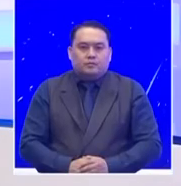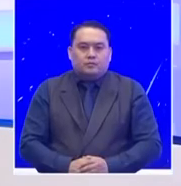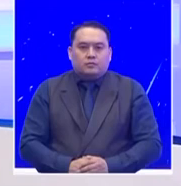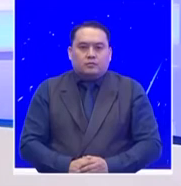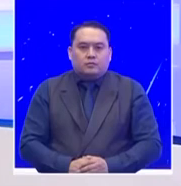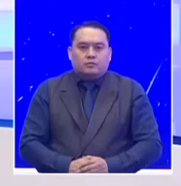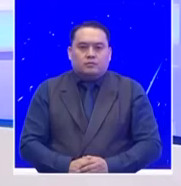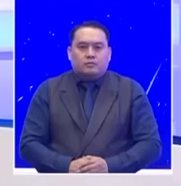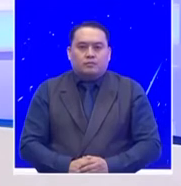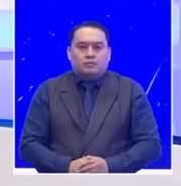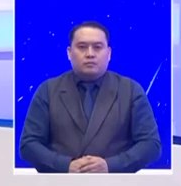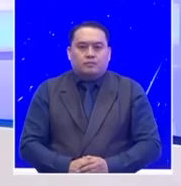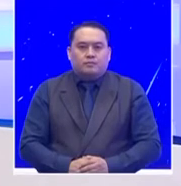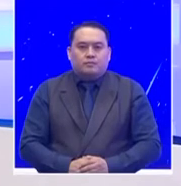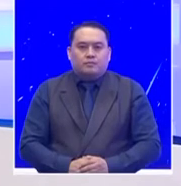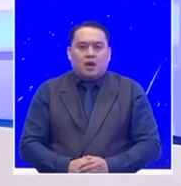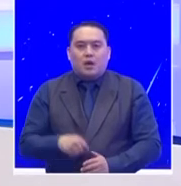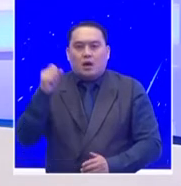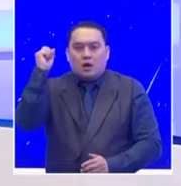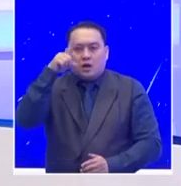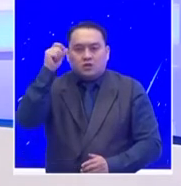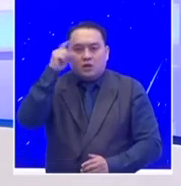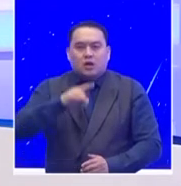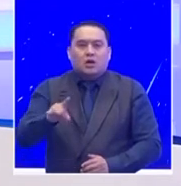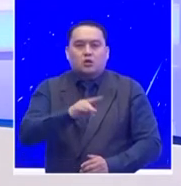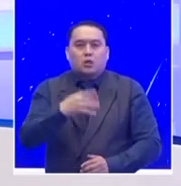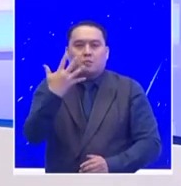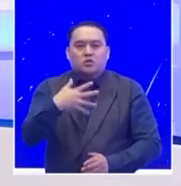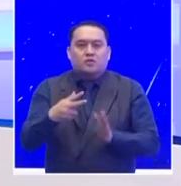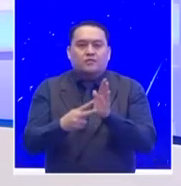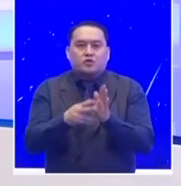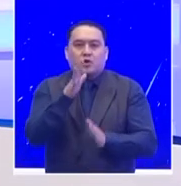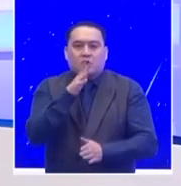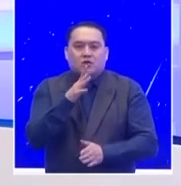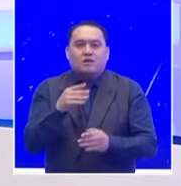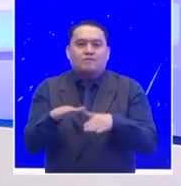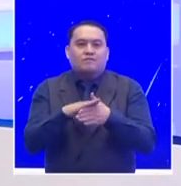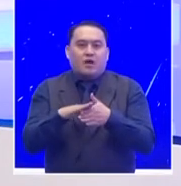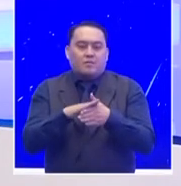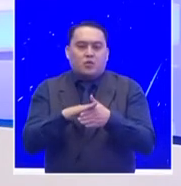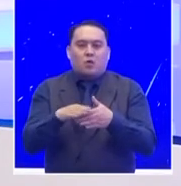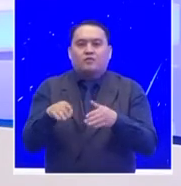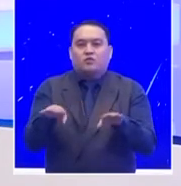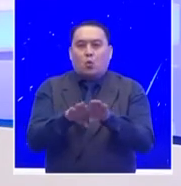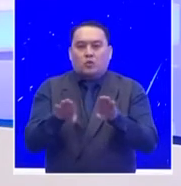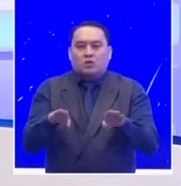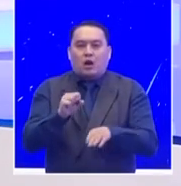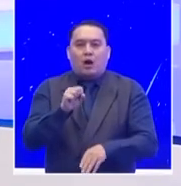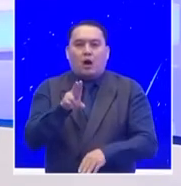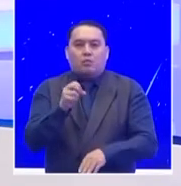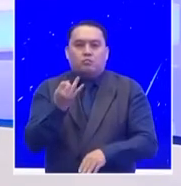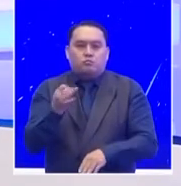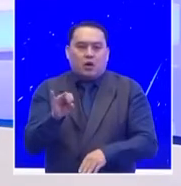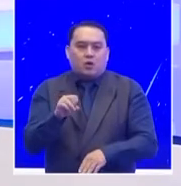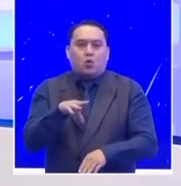В гостях у Абая Кунанбаева. В Искельдинском районе живет 58-летний однофамилец великого казахского просветителя.